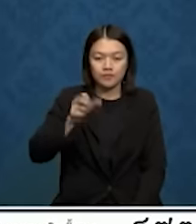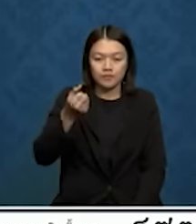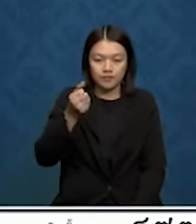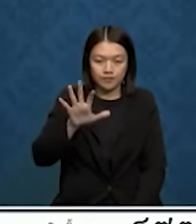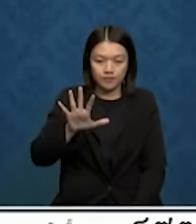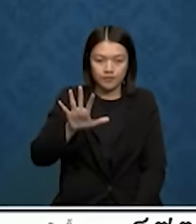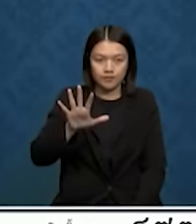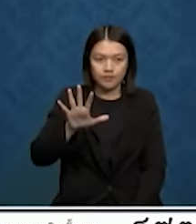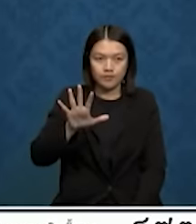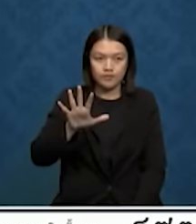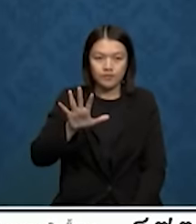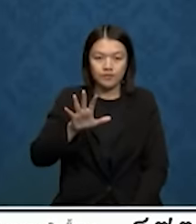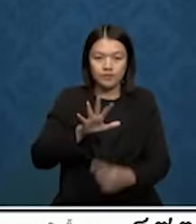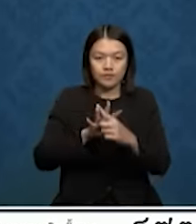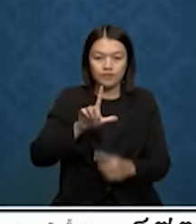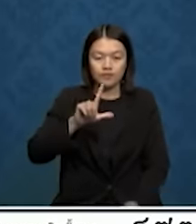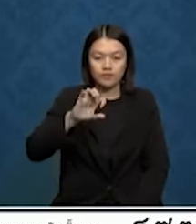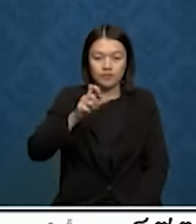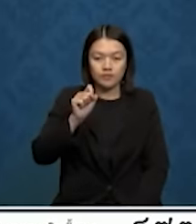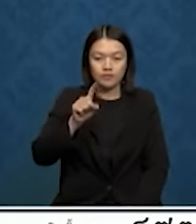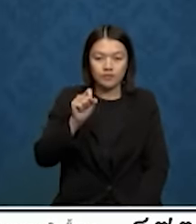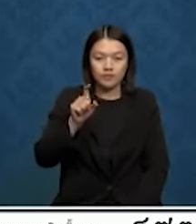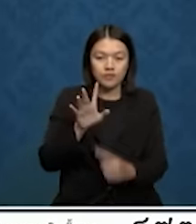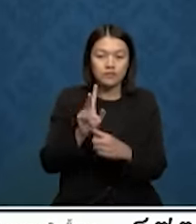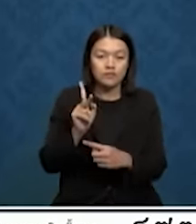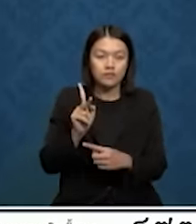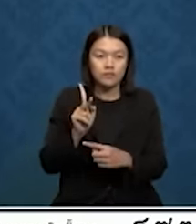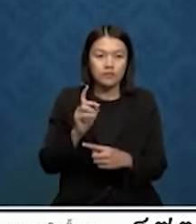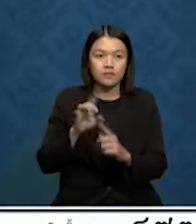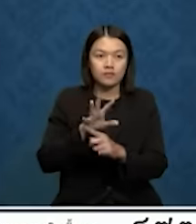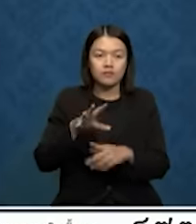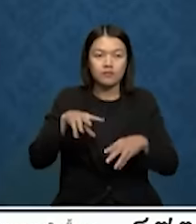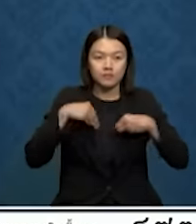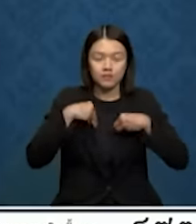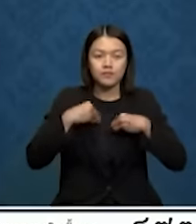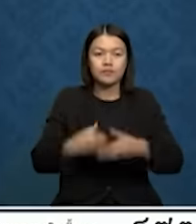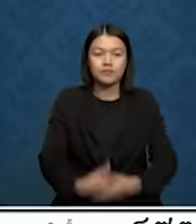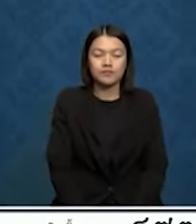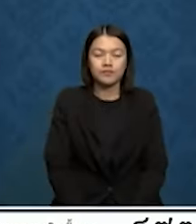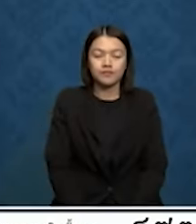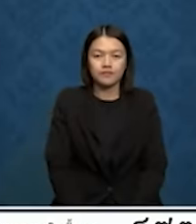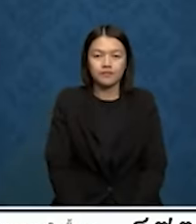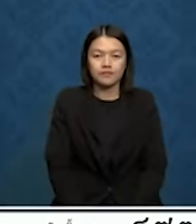315นายเลิศศักดิ์พัฒนชัยกุล เห็นชอบครับ